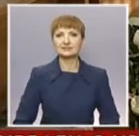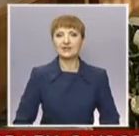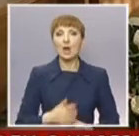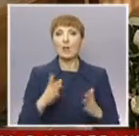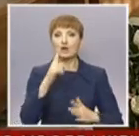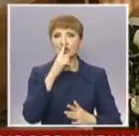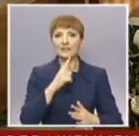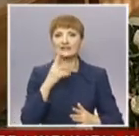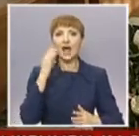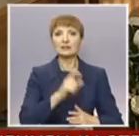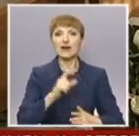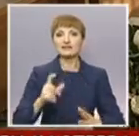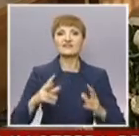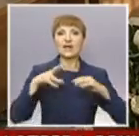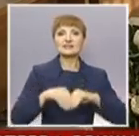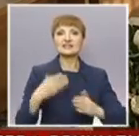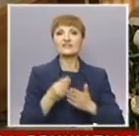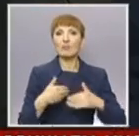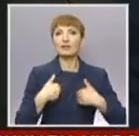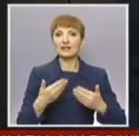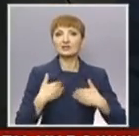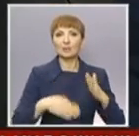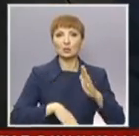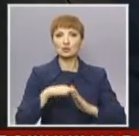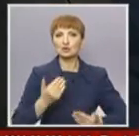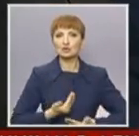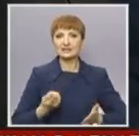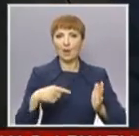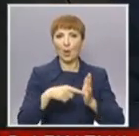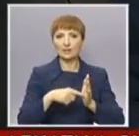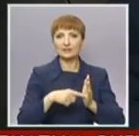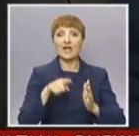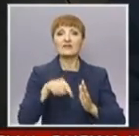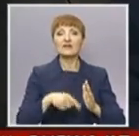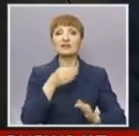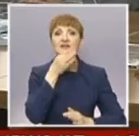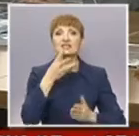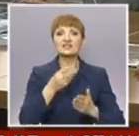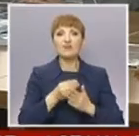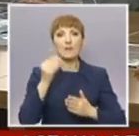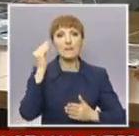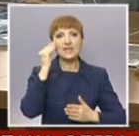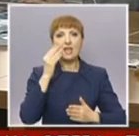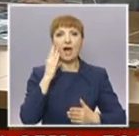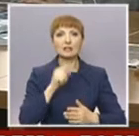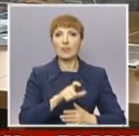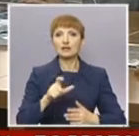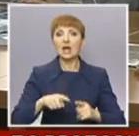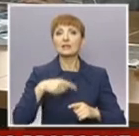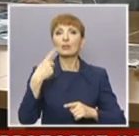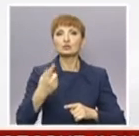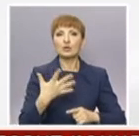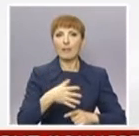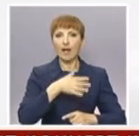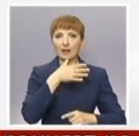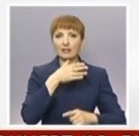Больше месяца алма-атинцы вносили свои предложения по улучшению жизни города. В них они отражали свое видение Алматы на будущие